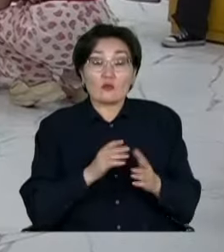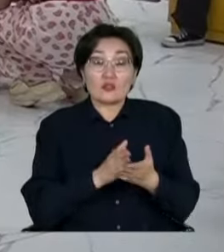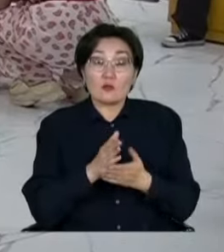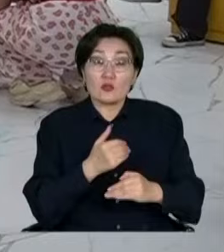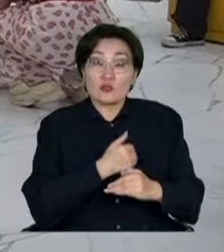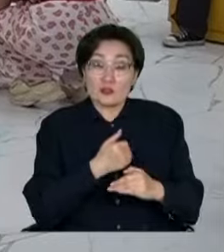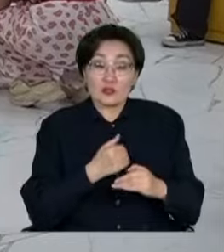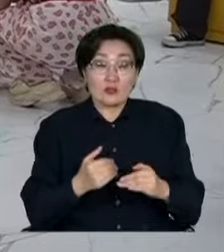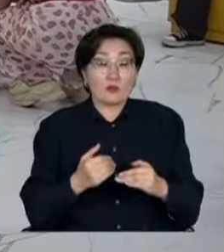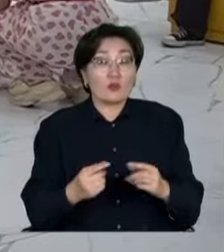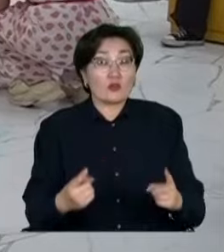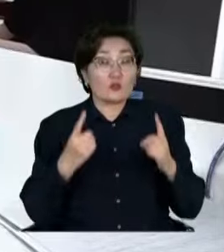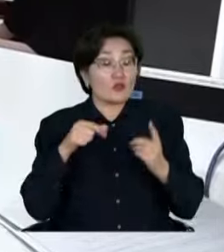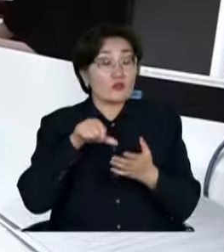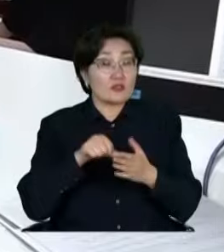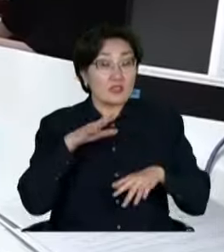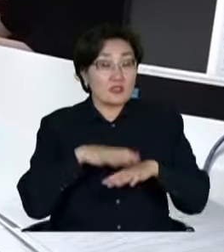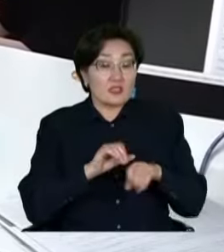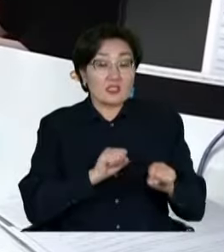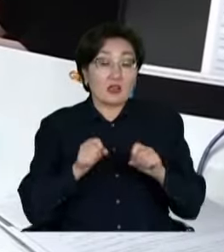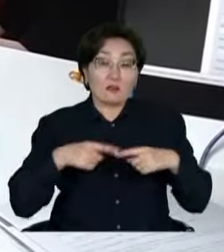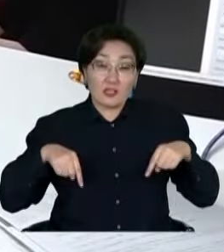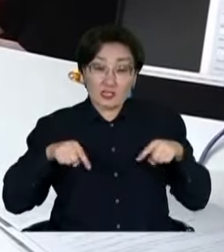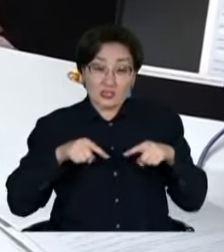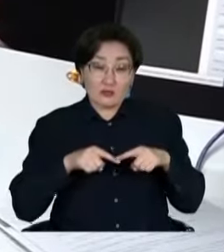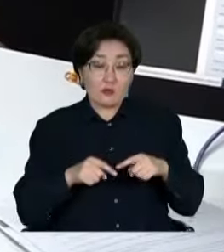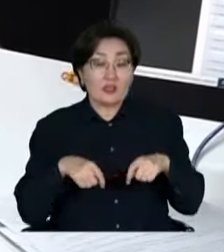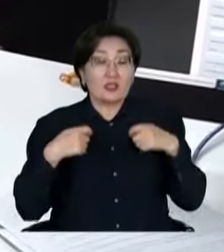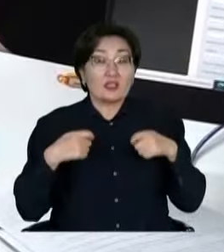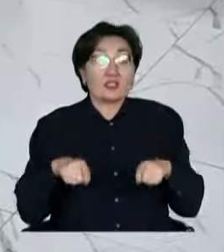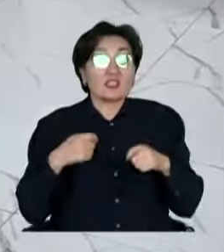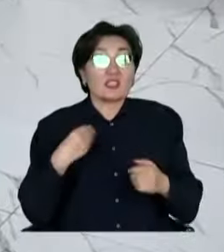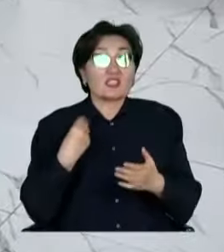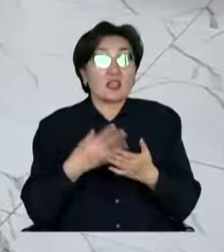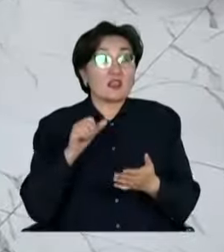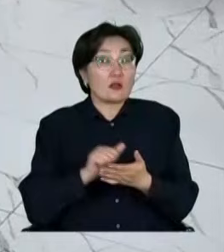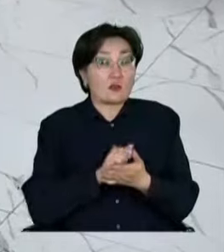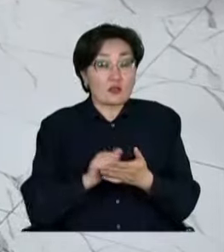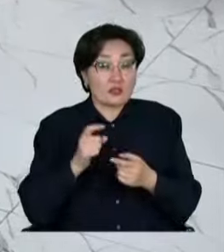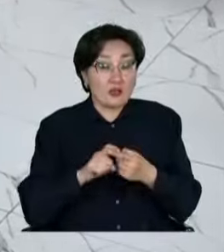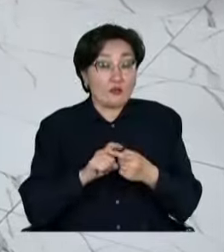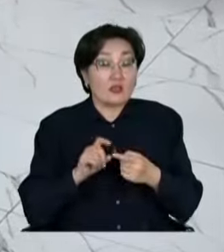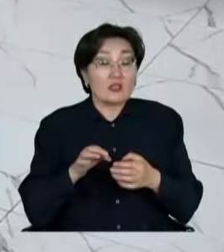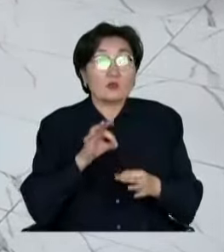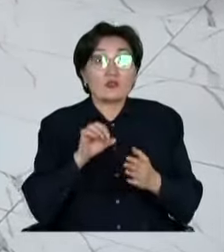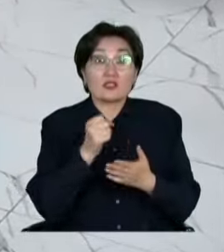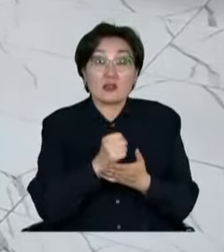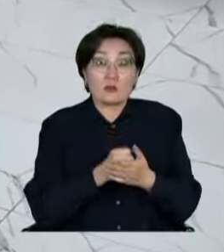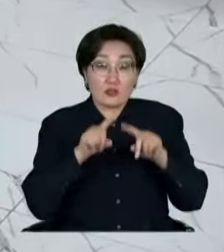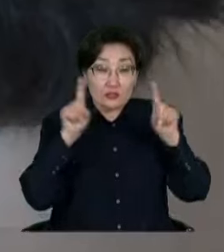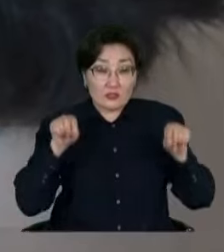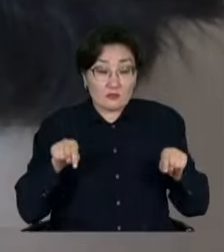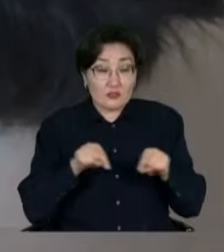желающие стать крупным участником банка, страховых организаций, рынка ценных бумаг. Касательно декларации о доходах и имуществе, это